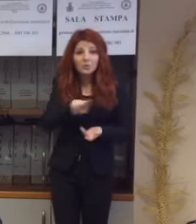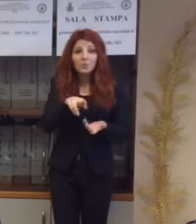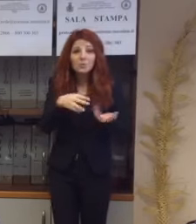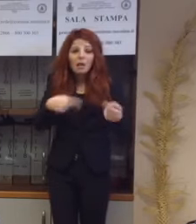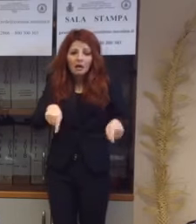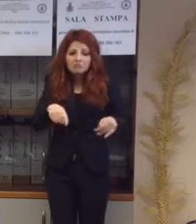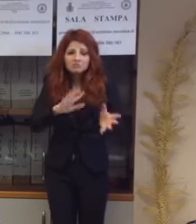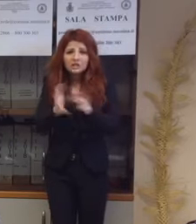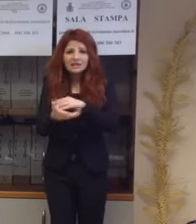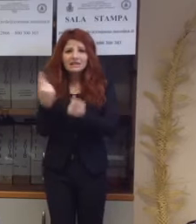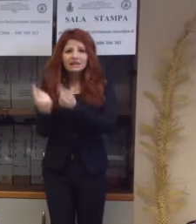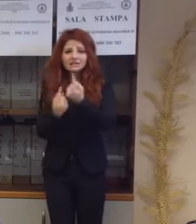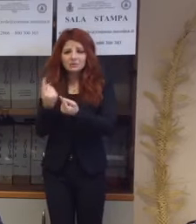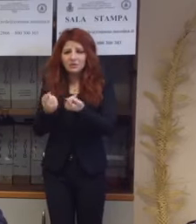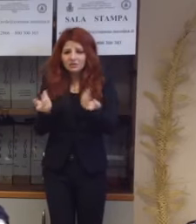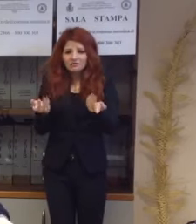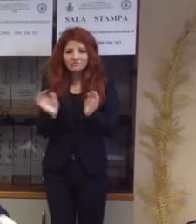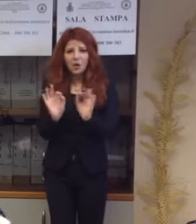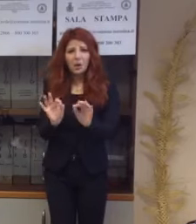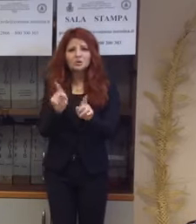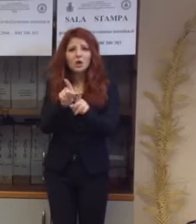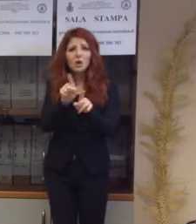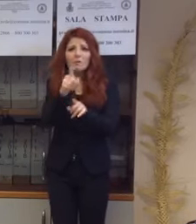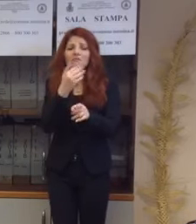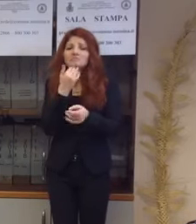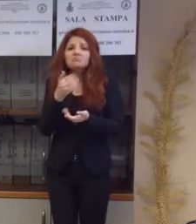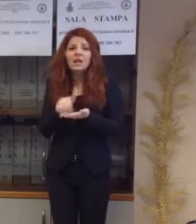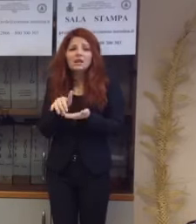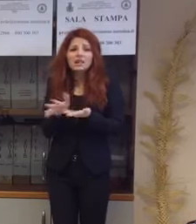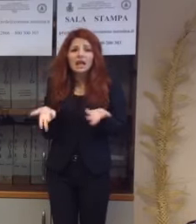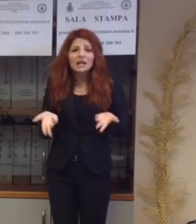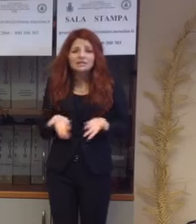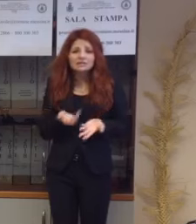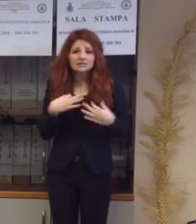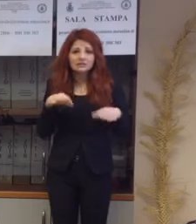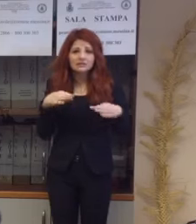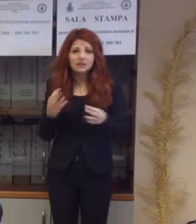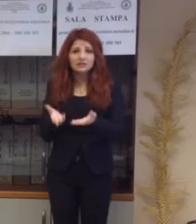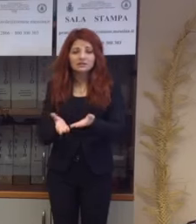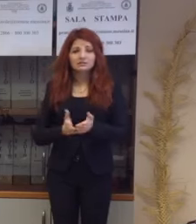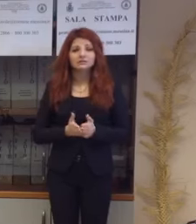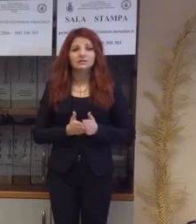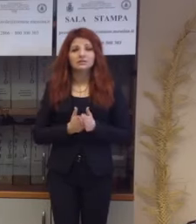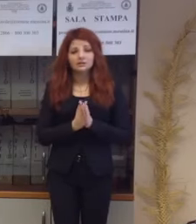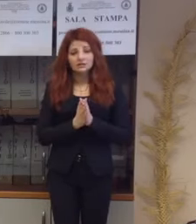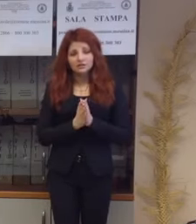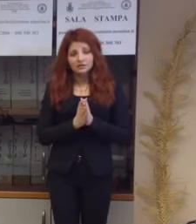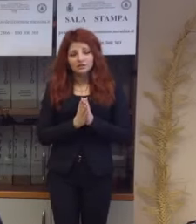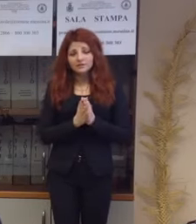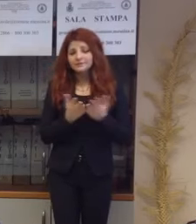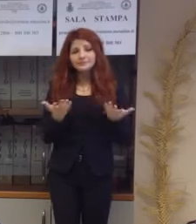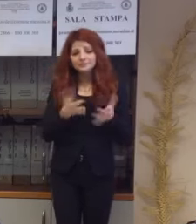a fregarvene. Complimenti. Torniamo un attimino a noi. Quindi questo sistema sta andando avanti